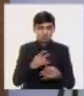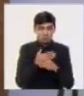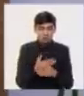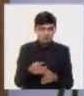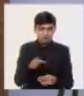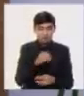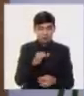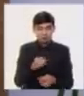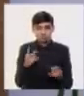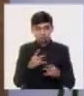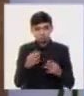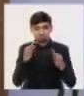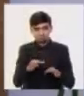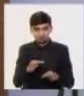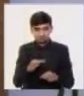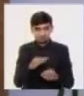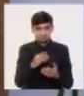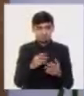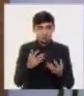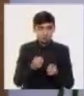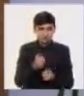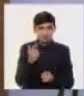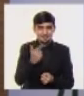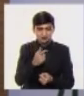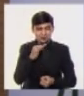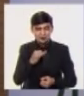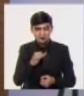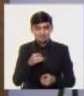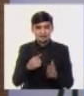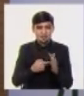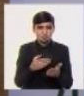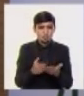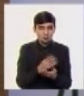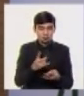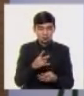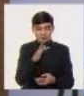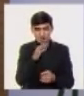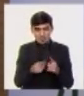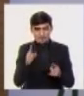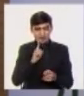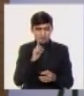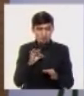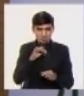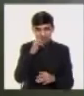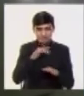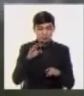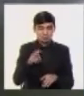поддержке. Нужно упростить процедуру получения гражданства, убрать требования по сроку временного пребывания в